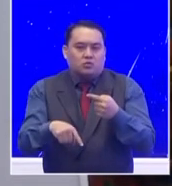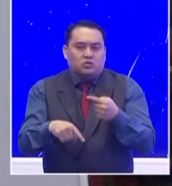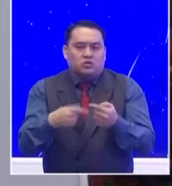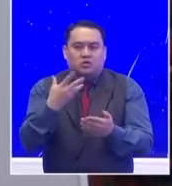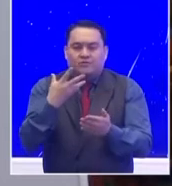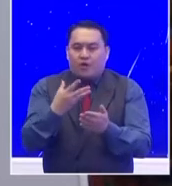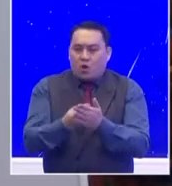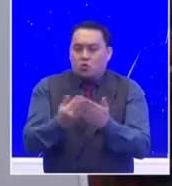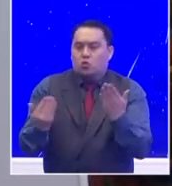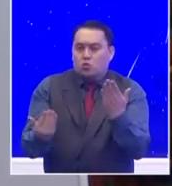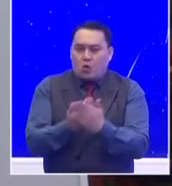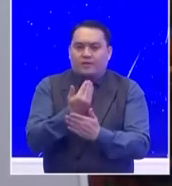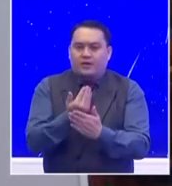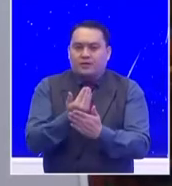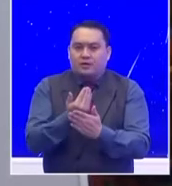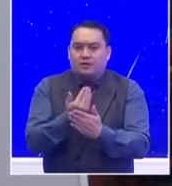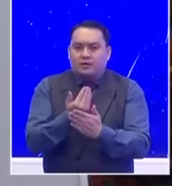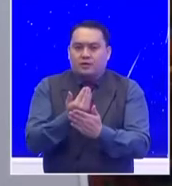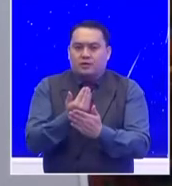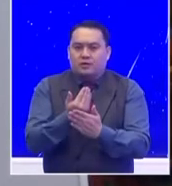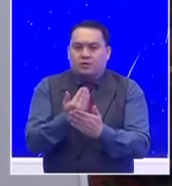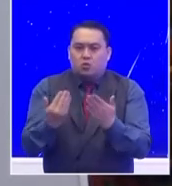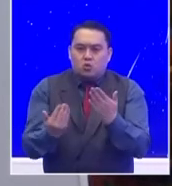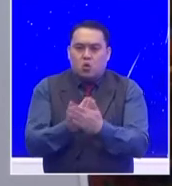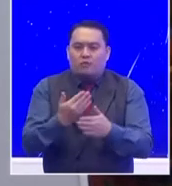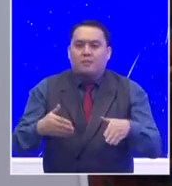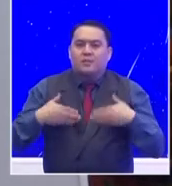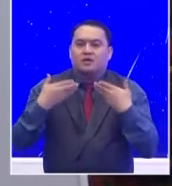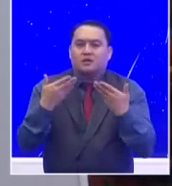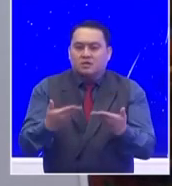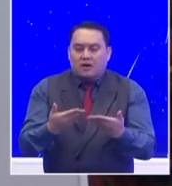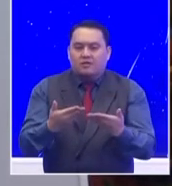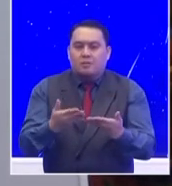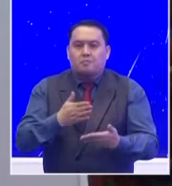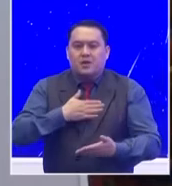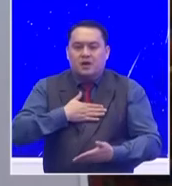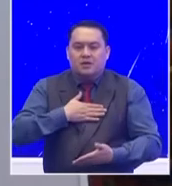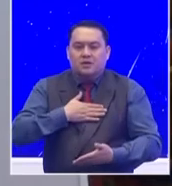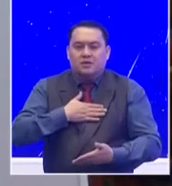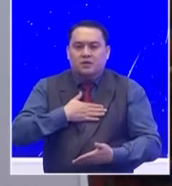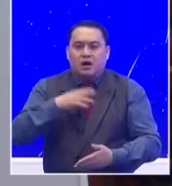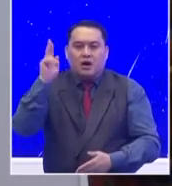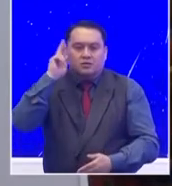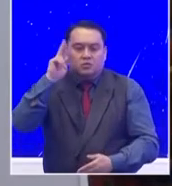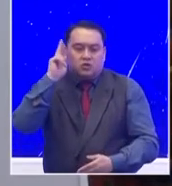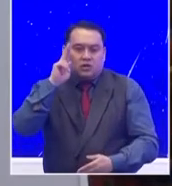своей новизной, они отличаются новыми предметами, которые мы предлагаем в качестве